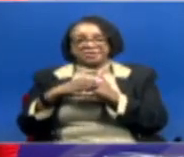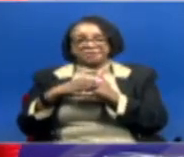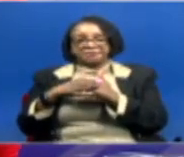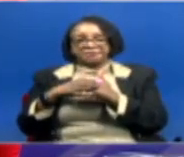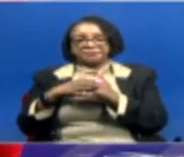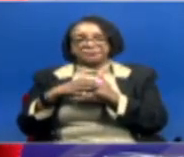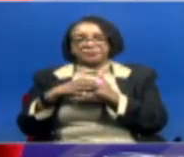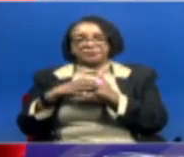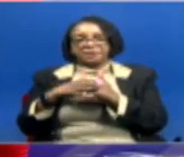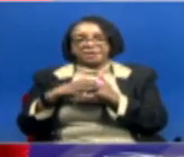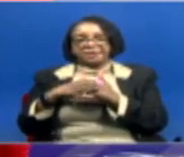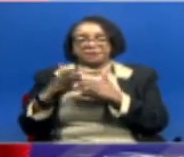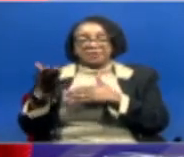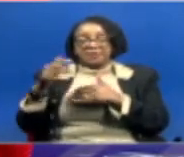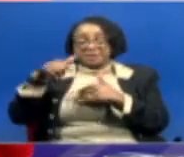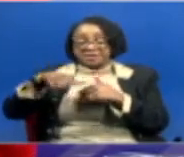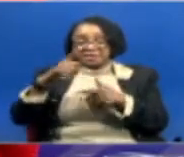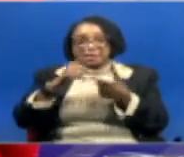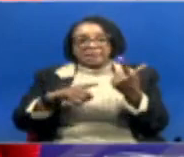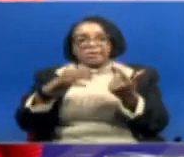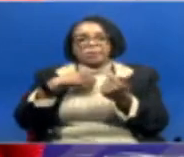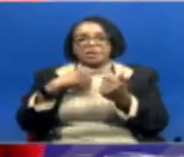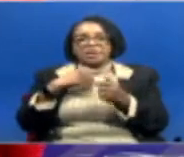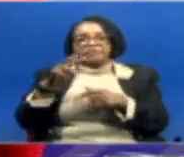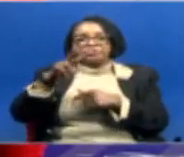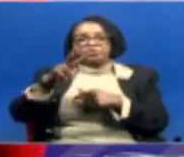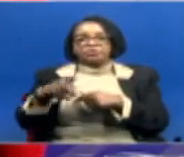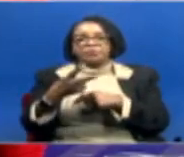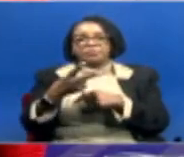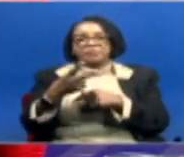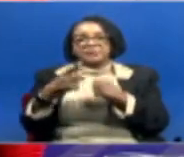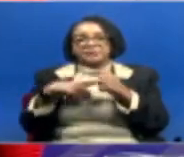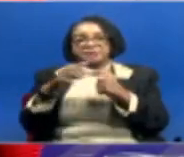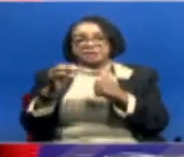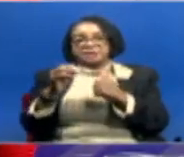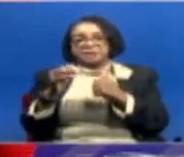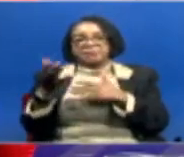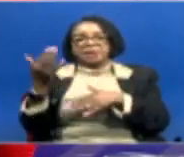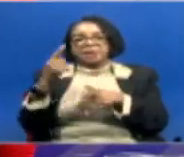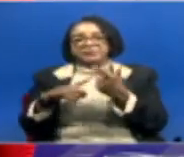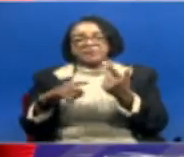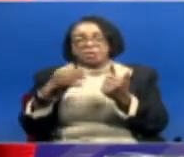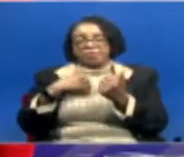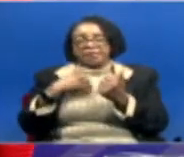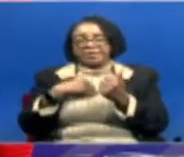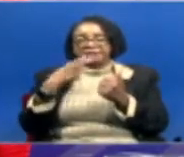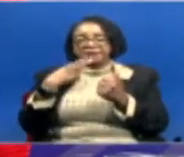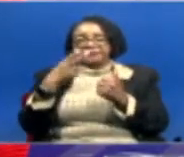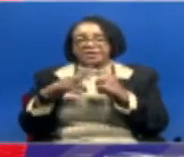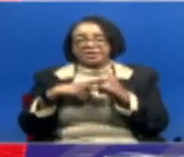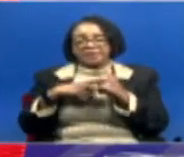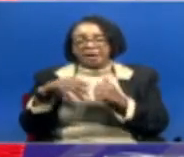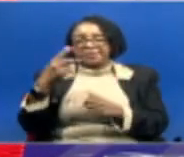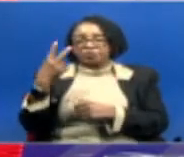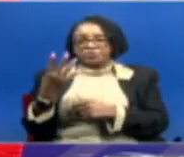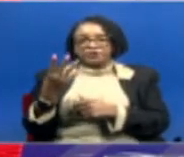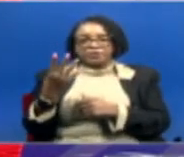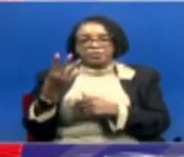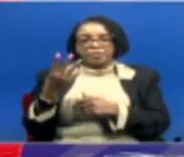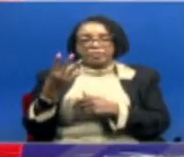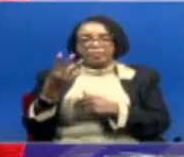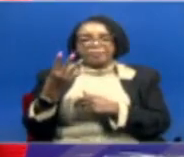naa kamba mwaka 2023 ni wanafunzi 2060 na mwaka 2022 tuna ni wanafunzi